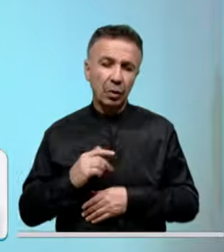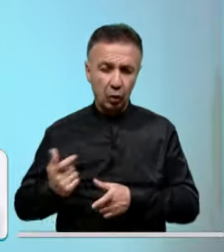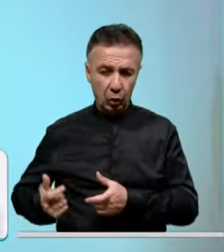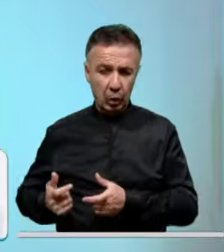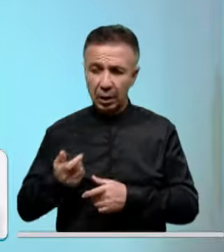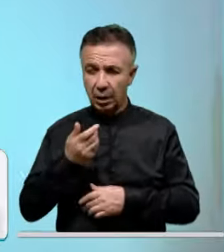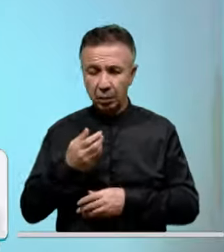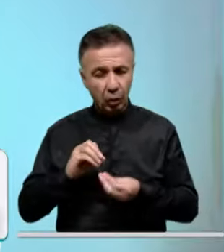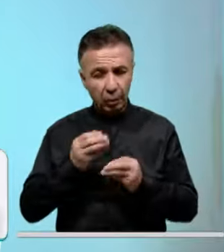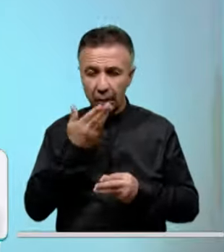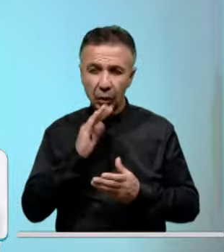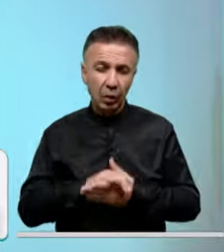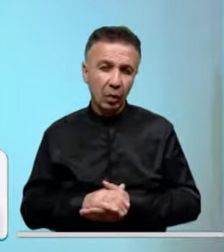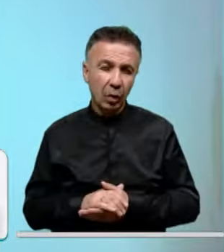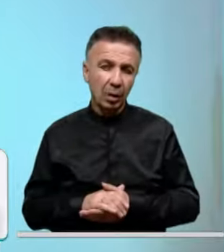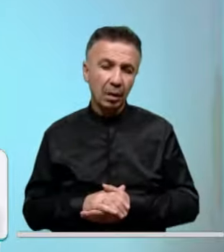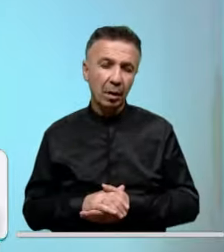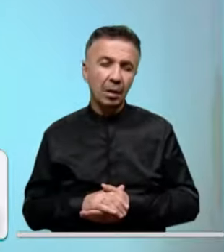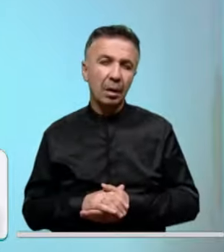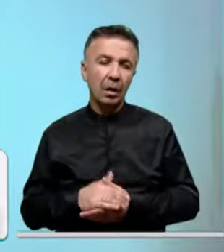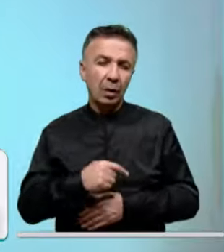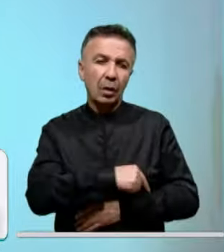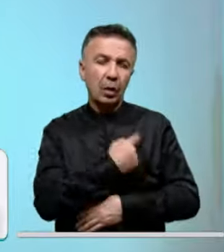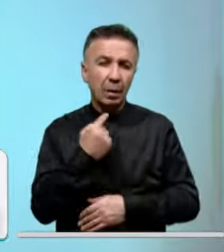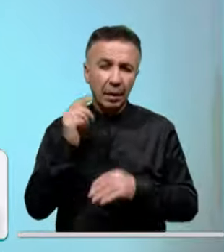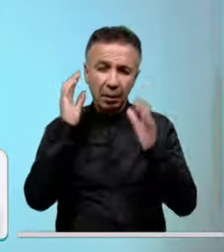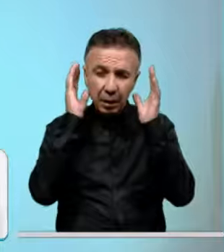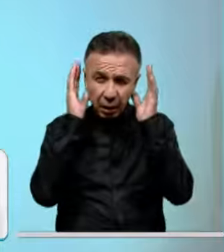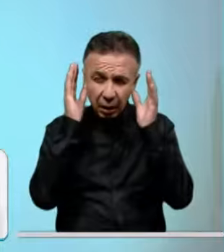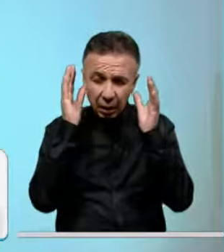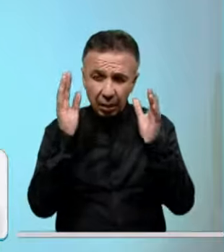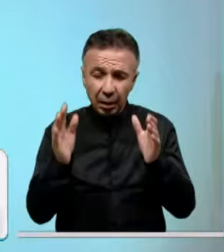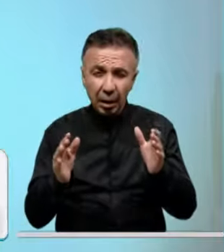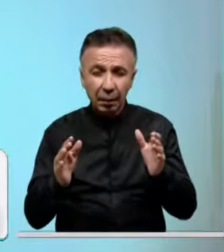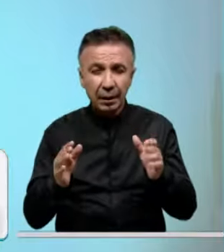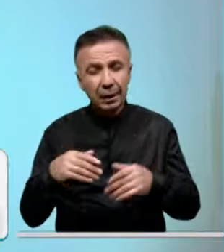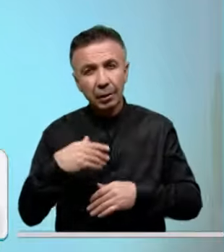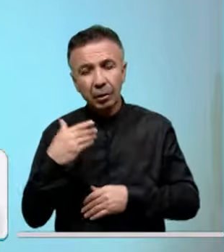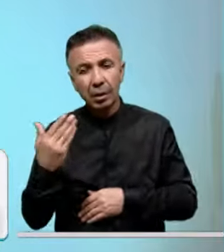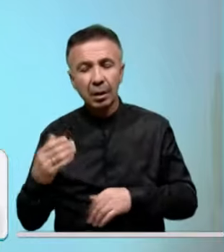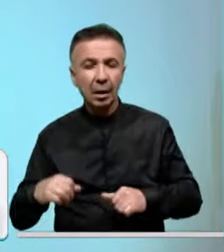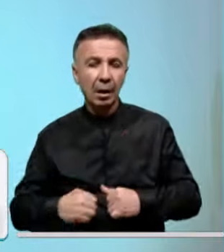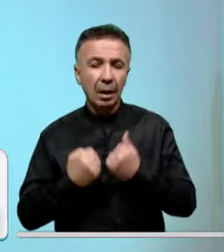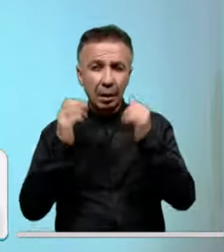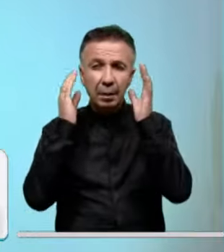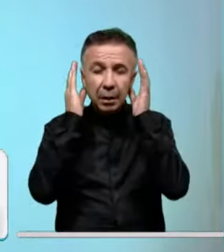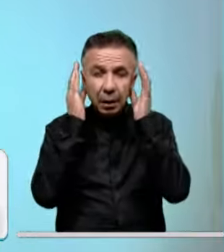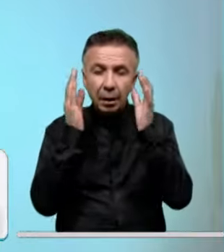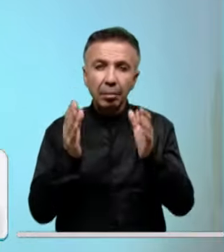yok, durup kılabiliyorum. Hatta normal namazlarımı kılabiliyorum. Namazdan sonra da kaza